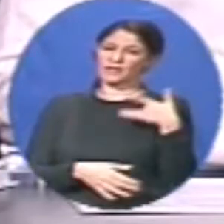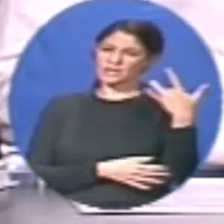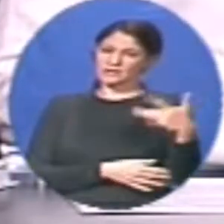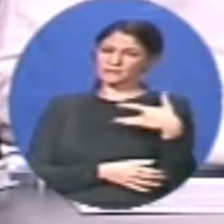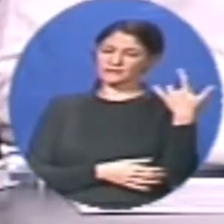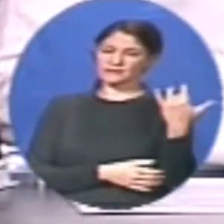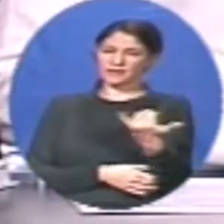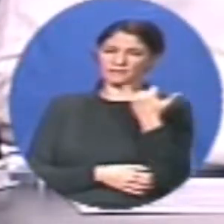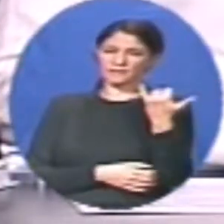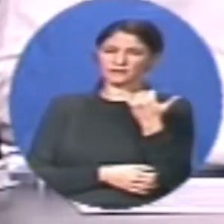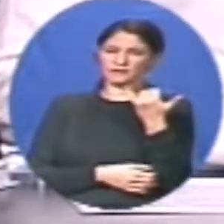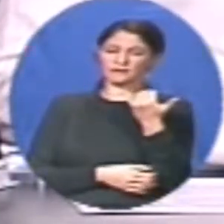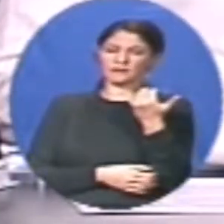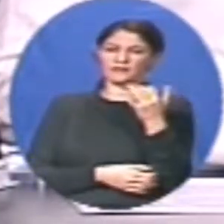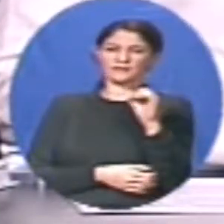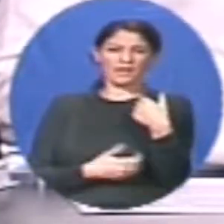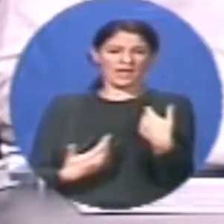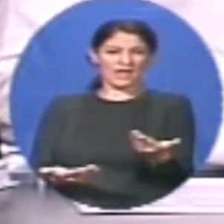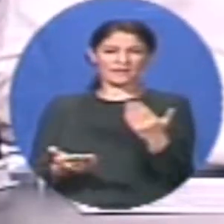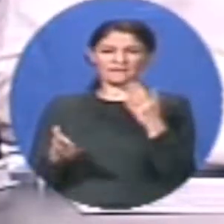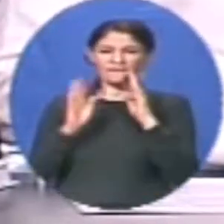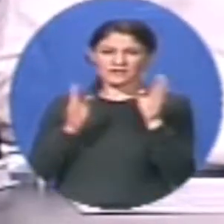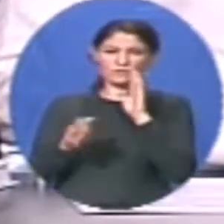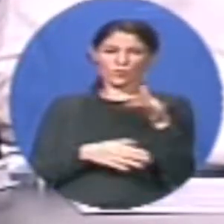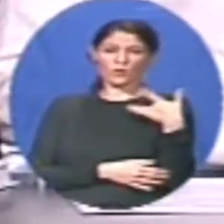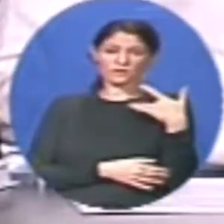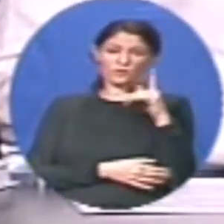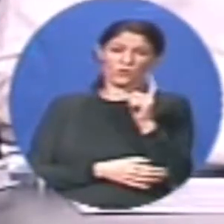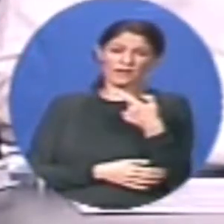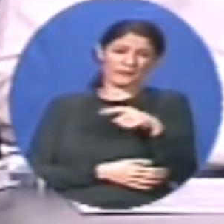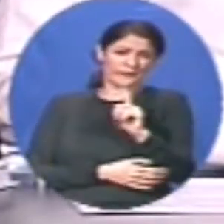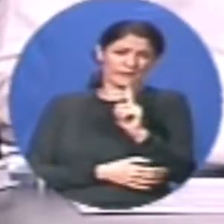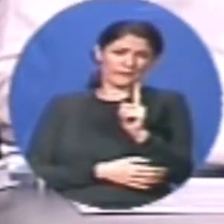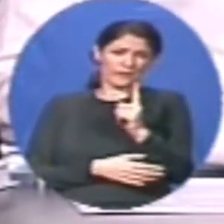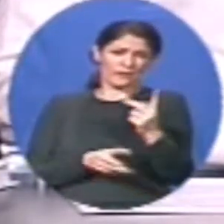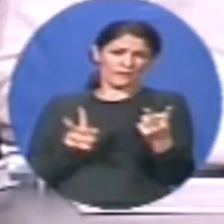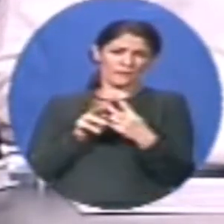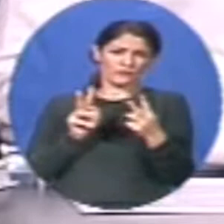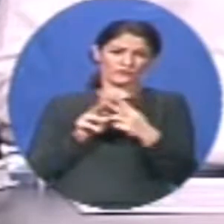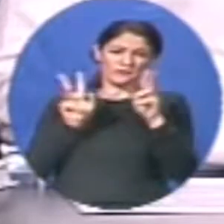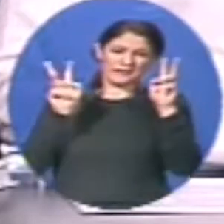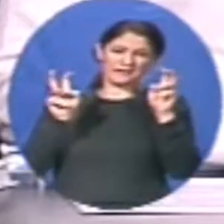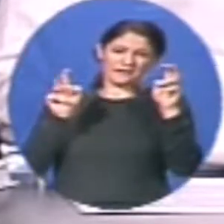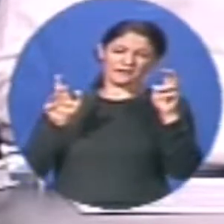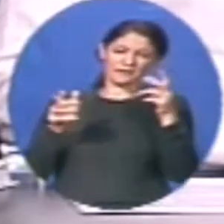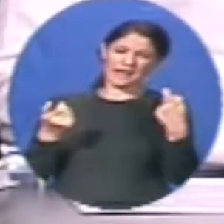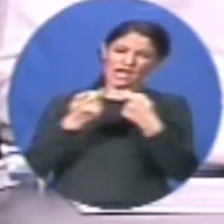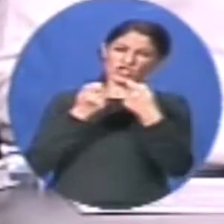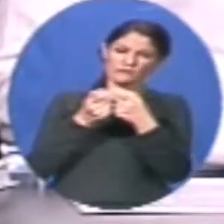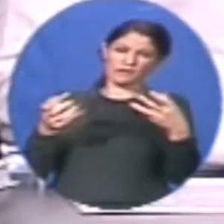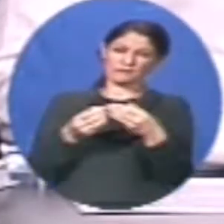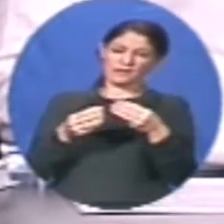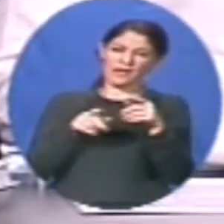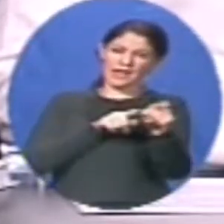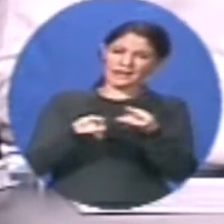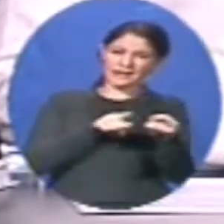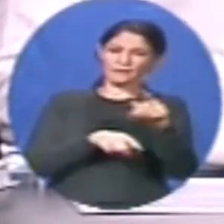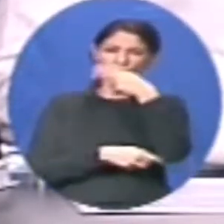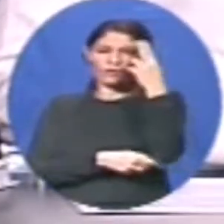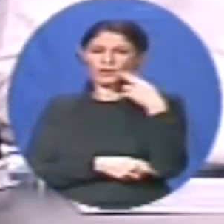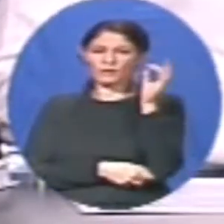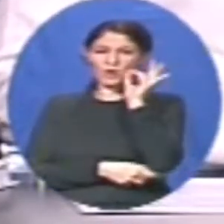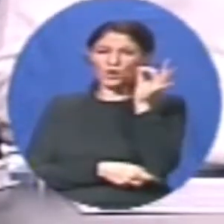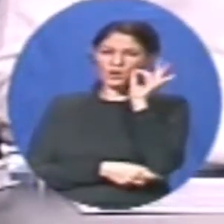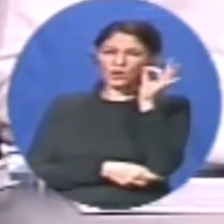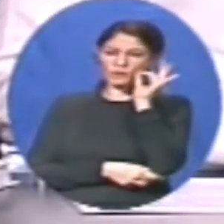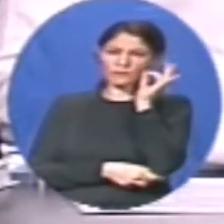ההורים, עם האחים. אם לא היה את הפייסבוק ואת הוואטסאפ, לא בטוח שהיינו מתעניינים בהורים ובאחים שלנו מדי יום, או שהיינו מתעדכנים על מה הם עושים היום, איפה הם